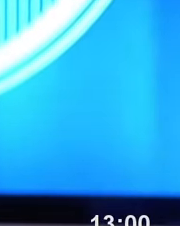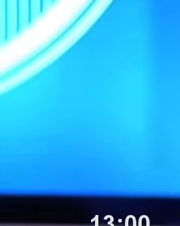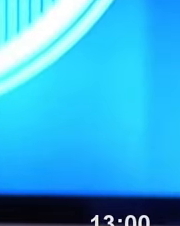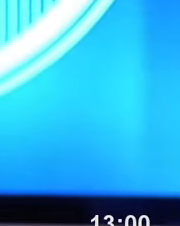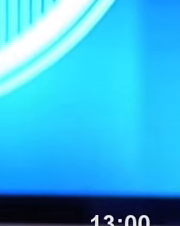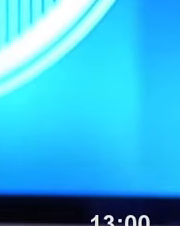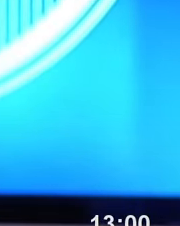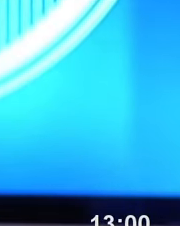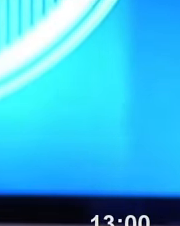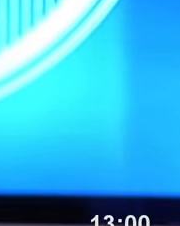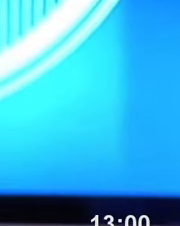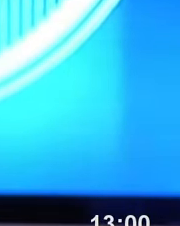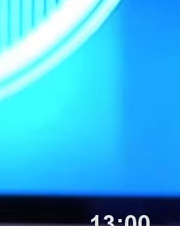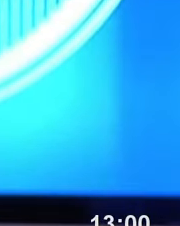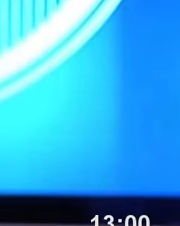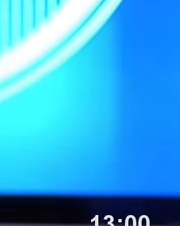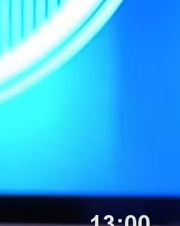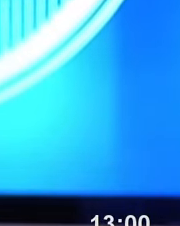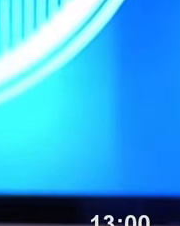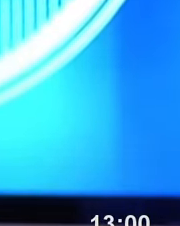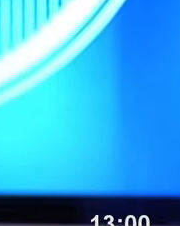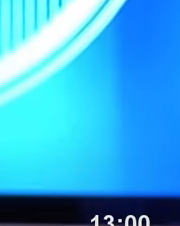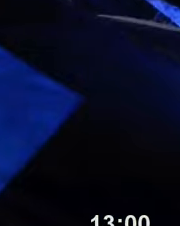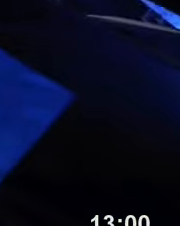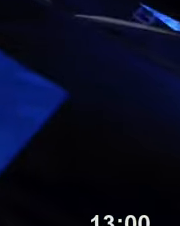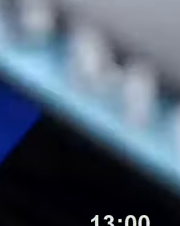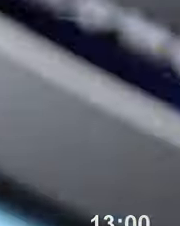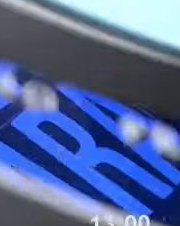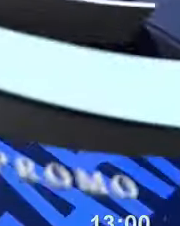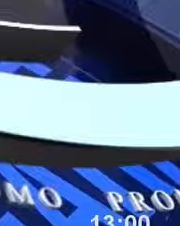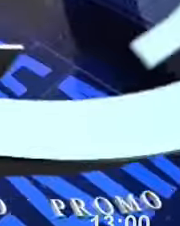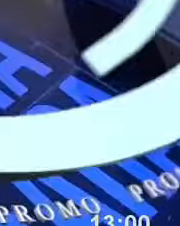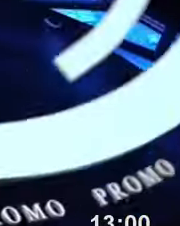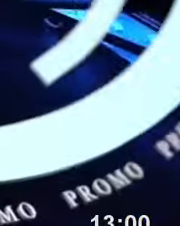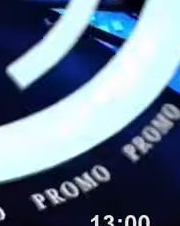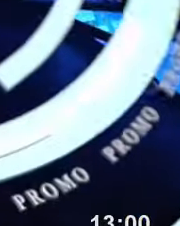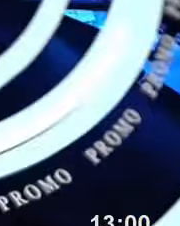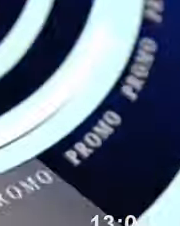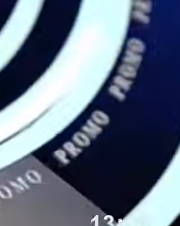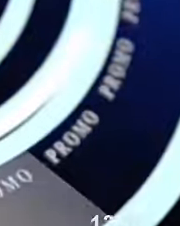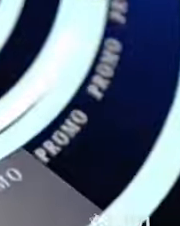important să căutăm și poate să găsim împreună niște soluții.